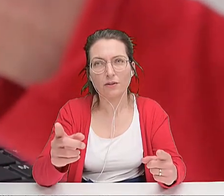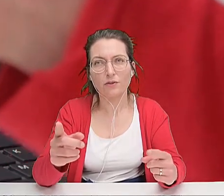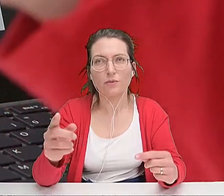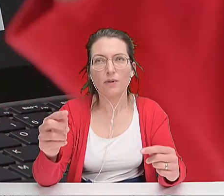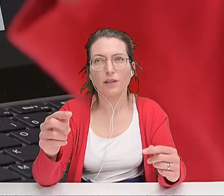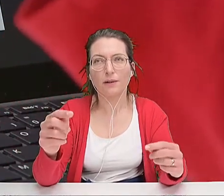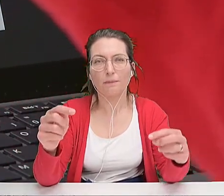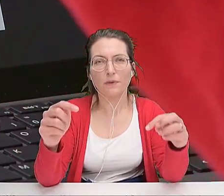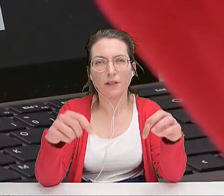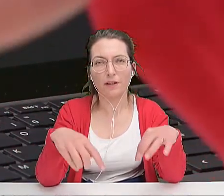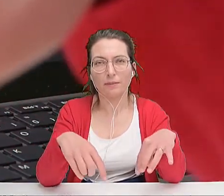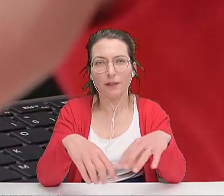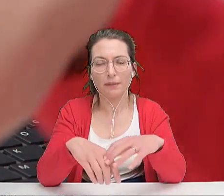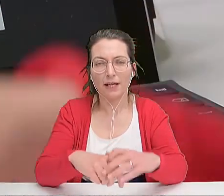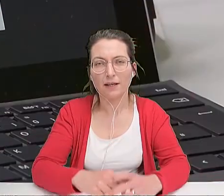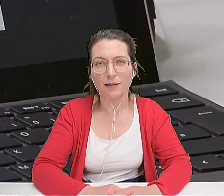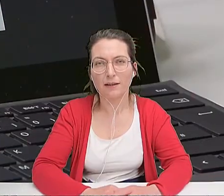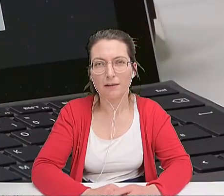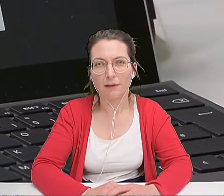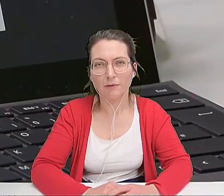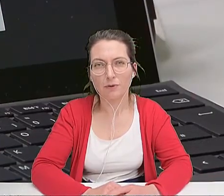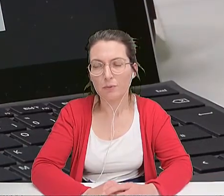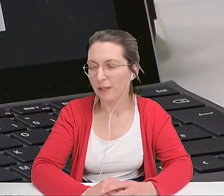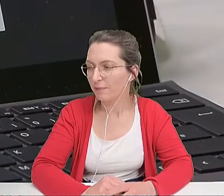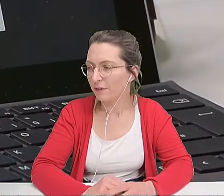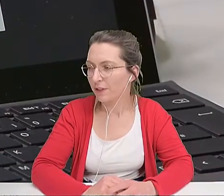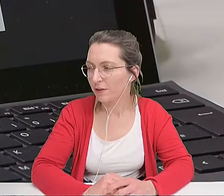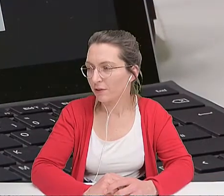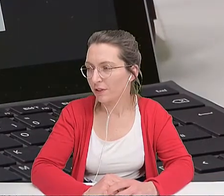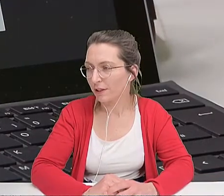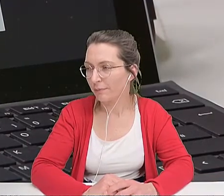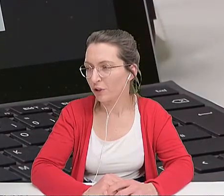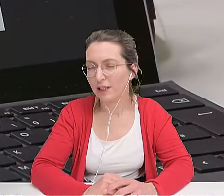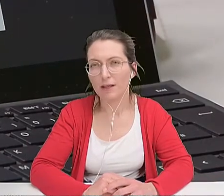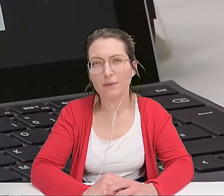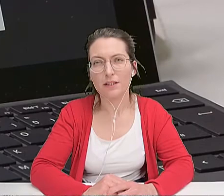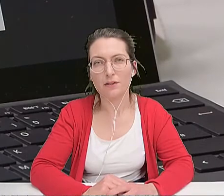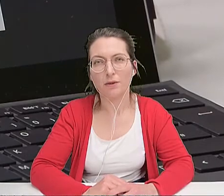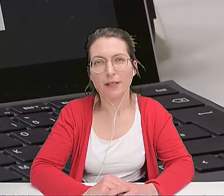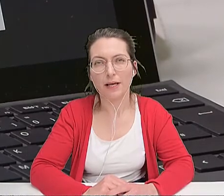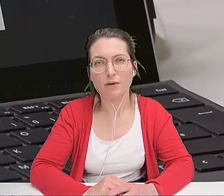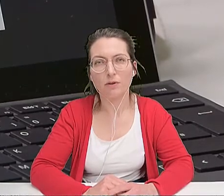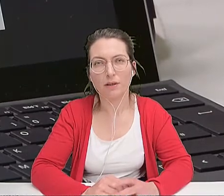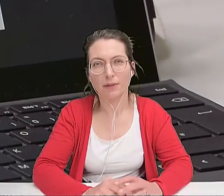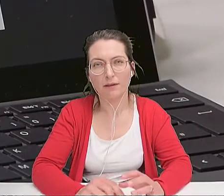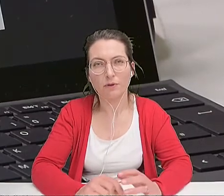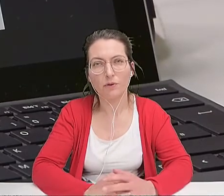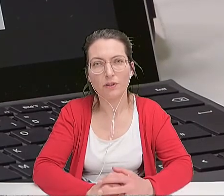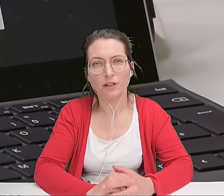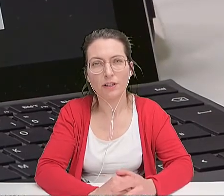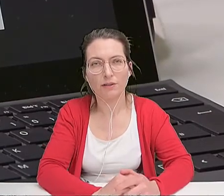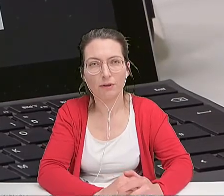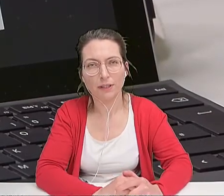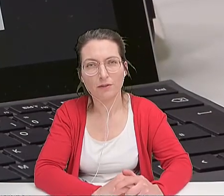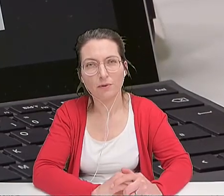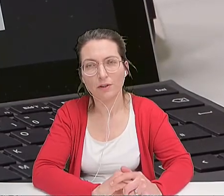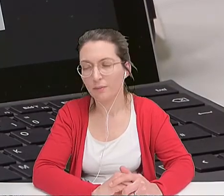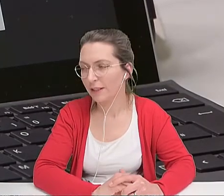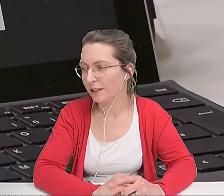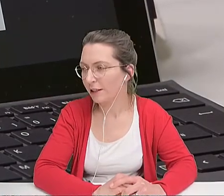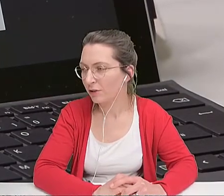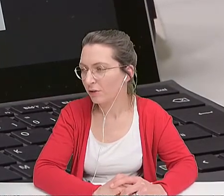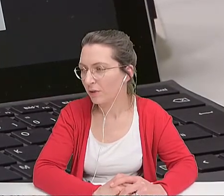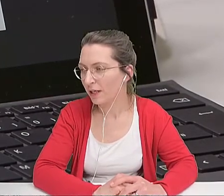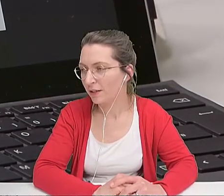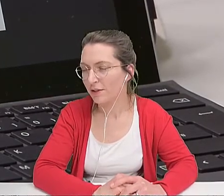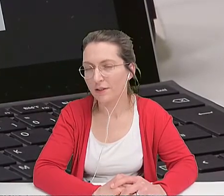Link dazu. Dann im Nachgang auf YouTube bleiben die Videos ja bestehen. Kann man sich's nochmal nachgucken. Dann packen wir unten in die Informationen nochmal